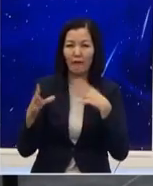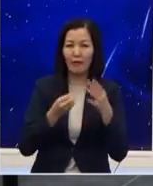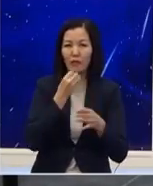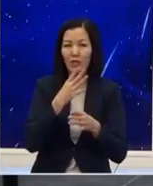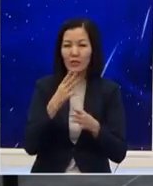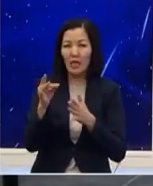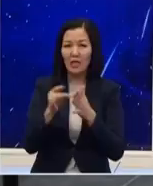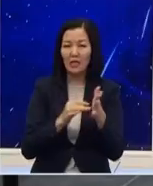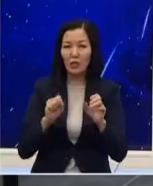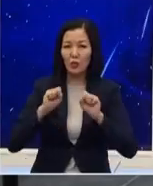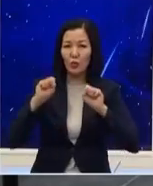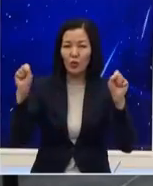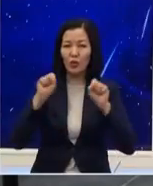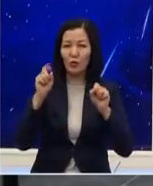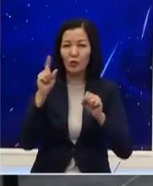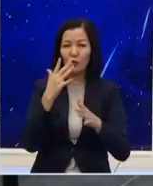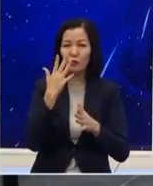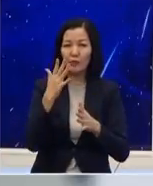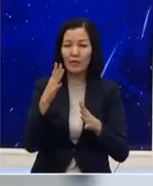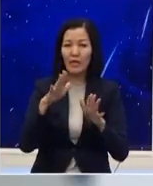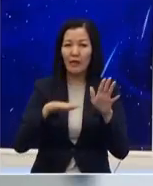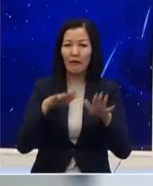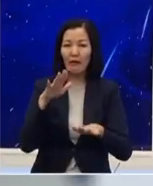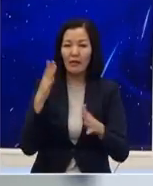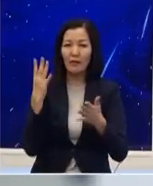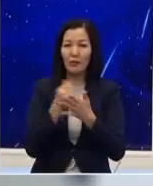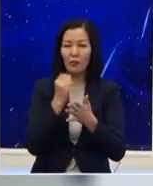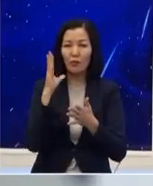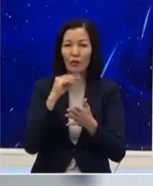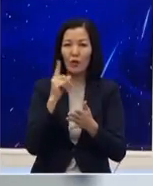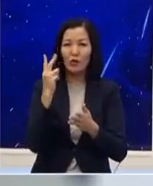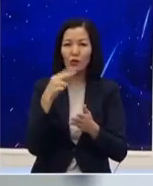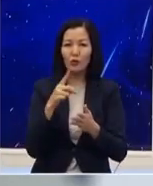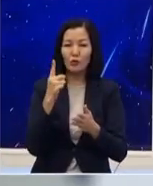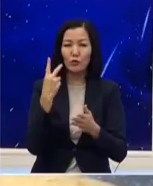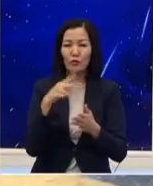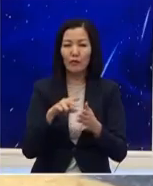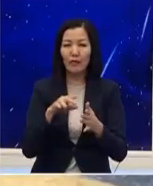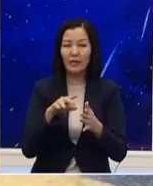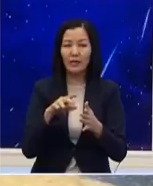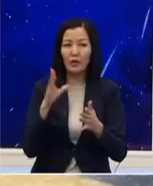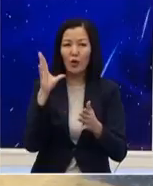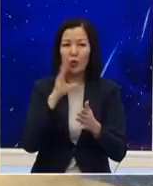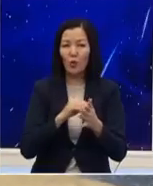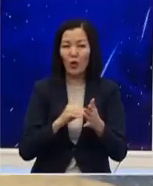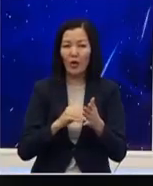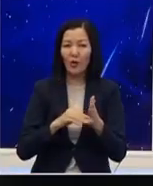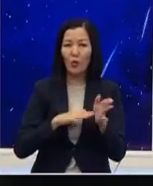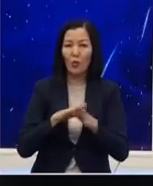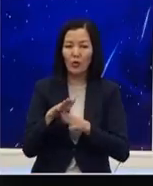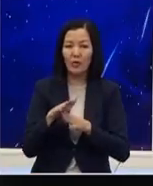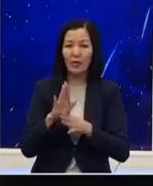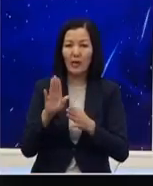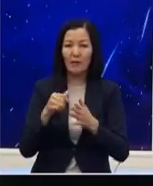көтеру жаттығуында 105 келі салмақты еңсерді. Ал серпе көтеру сайысында 120 келі зілтемірді бойынан оңай асырды. Оның басты